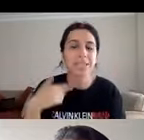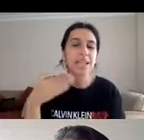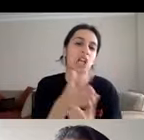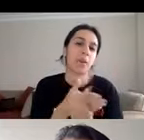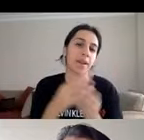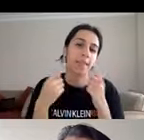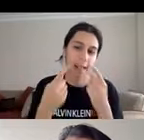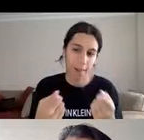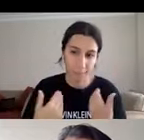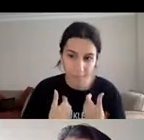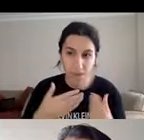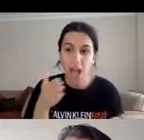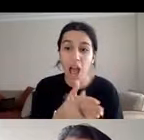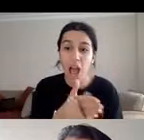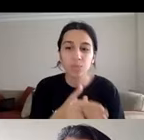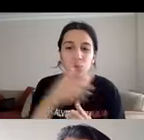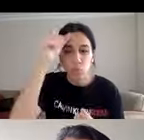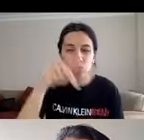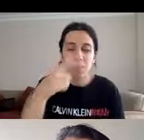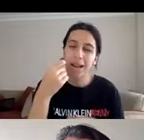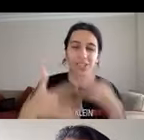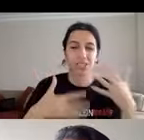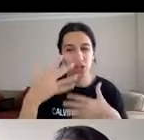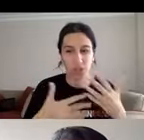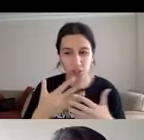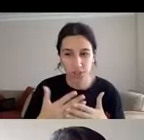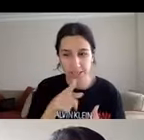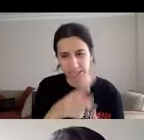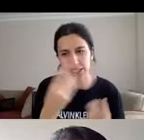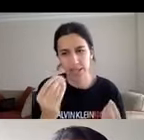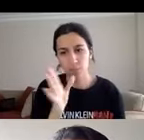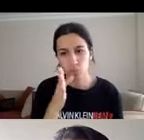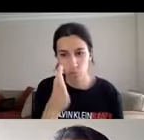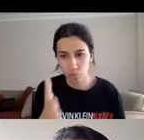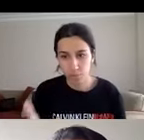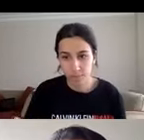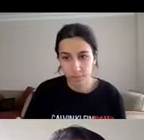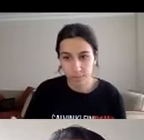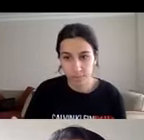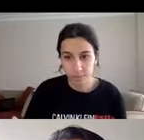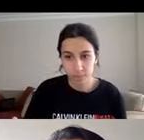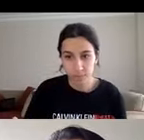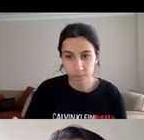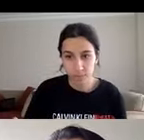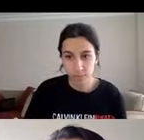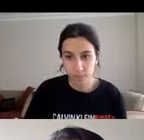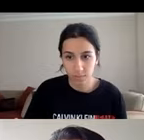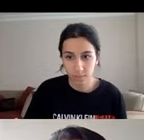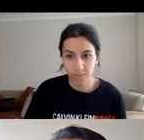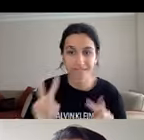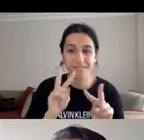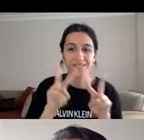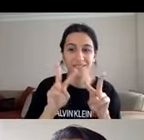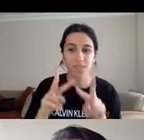diyoruz. Tabii erişilebilirlik Türkçe'de biraz karışıyor. Sizler çok daha iyi biliyorsunuzdur. Yani hani bu o yüzden biz yani web